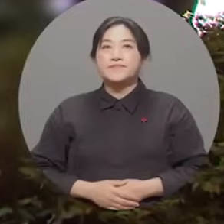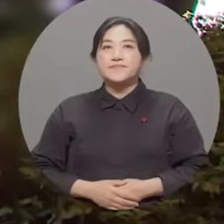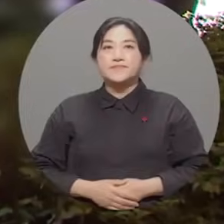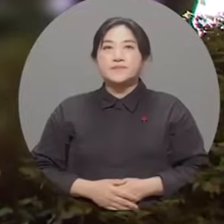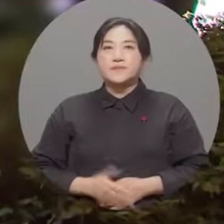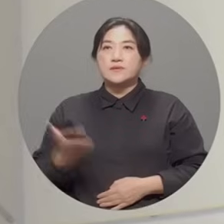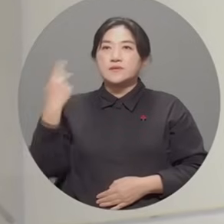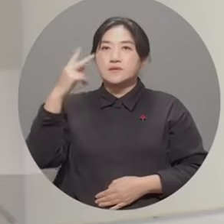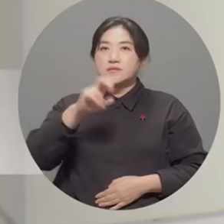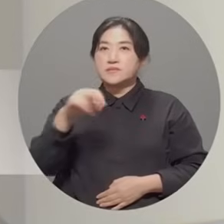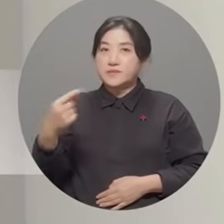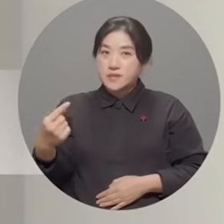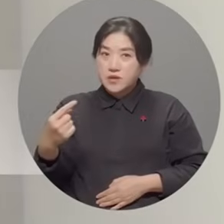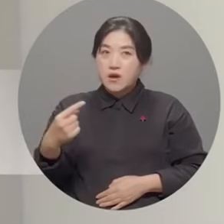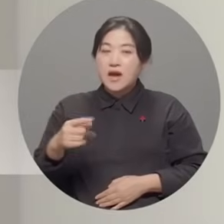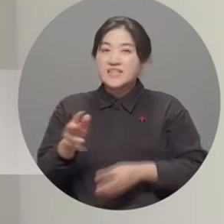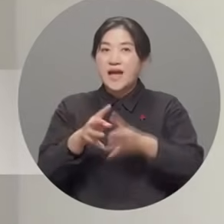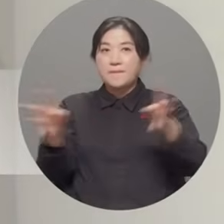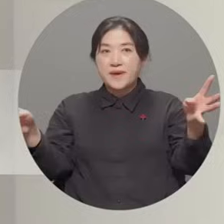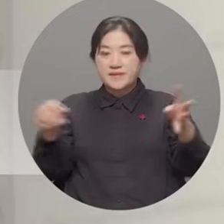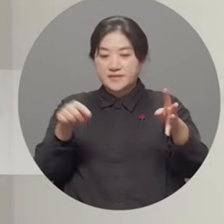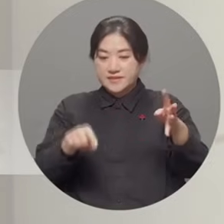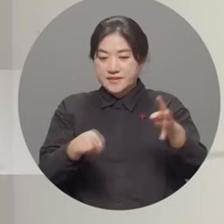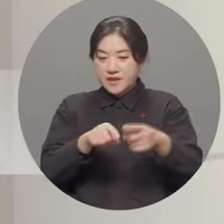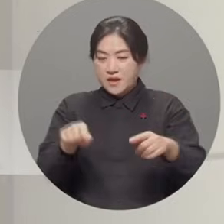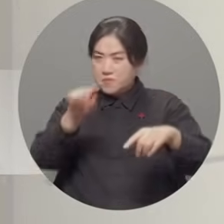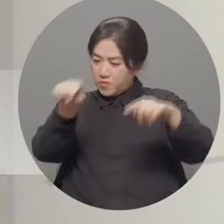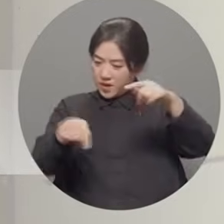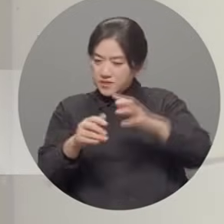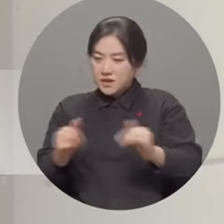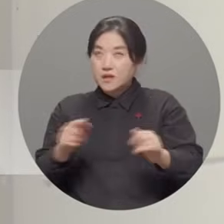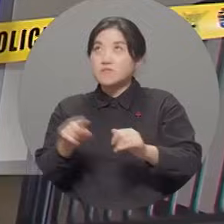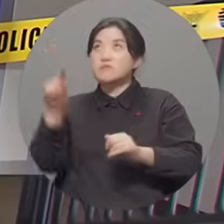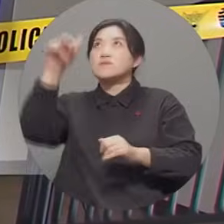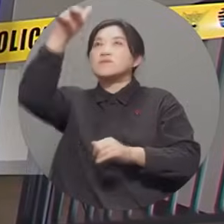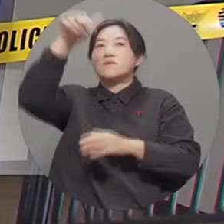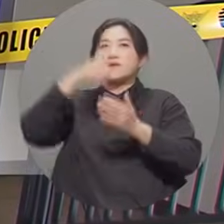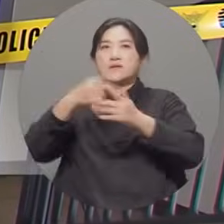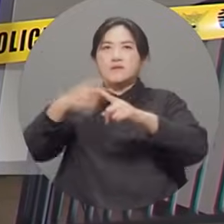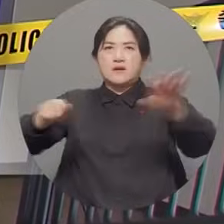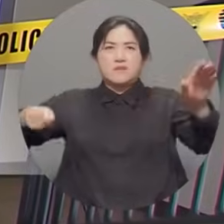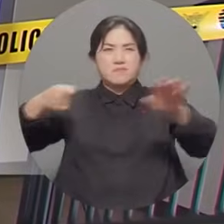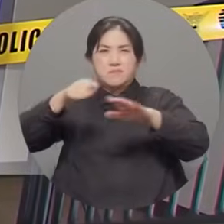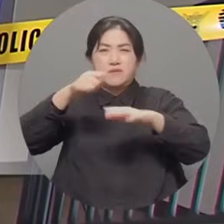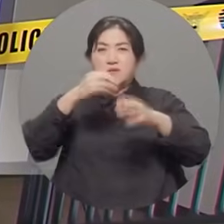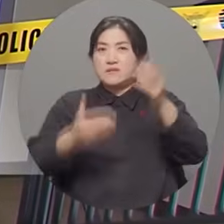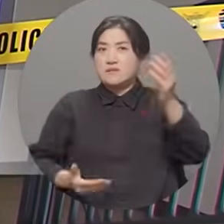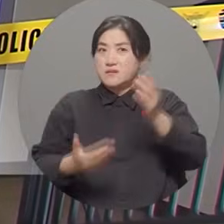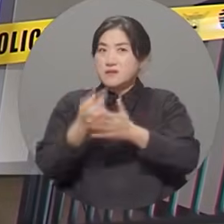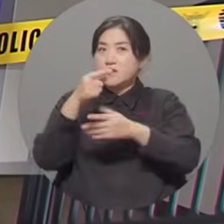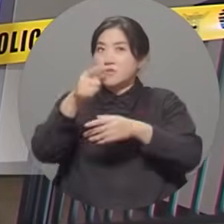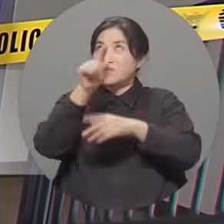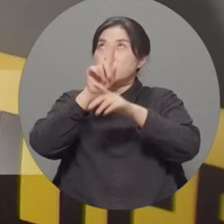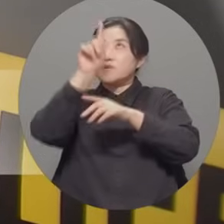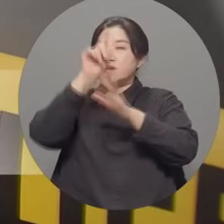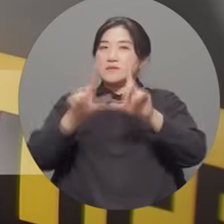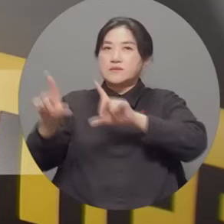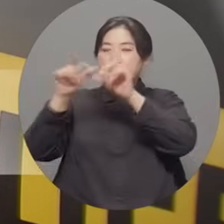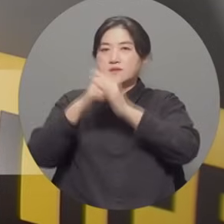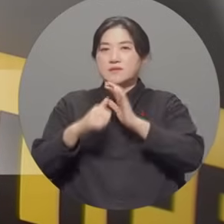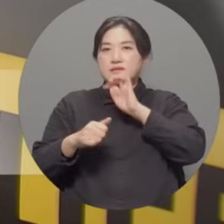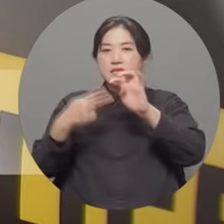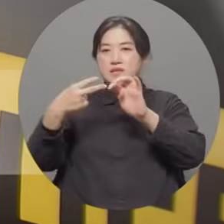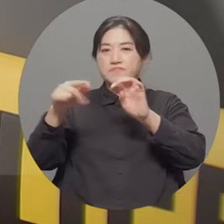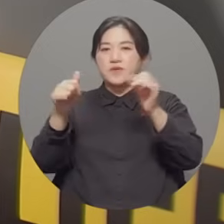지난 2021년 한 아파트의 아래층 주민이 위층 집을 찾아가 흉기를 휘둘렀습니다. 위층에 살던 40대 부부가 그